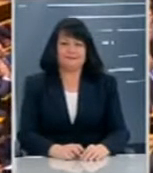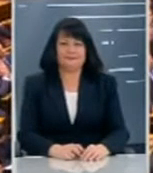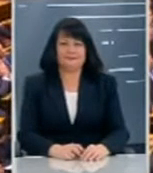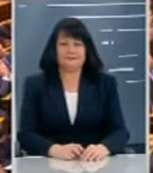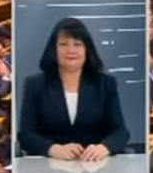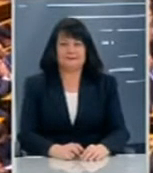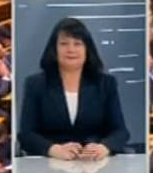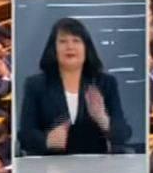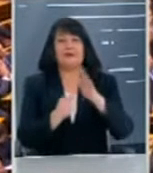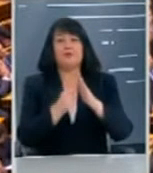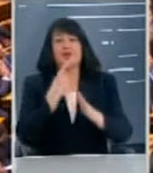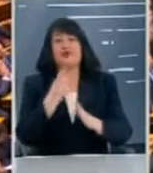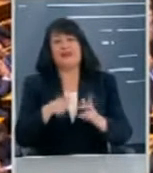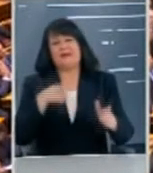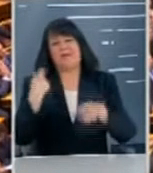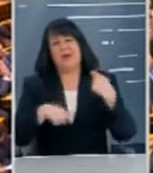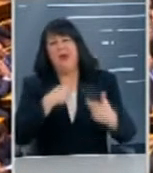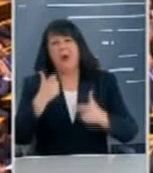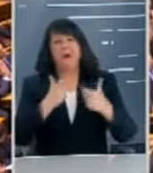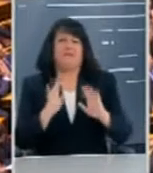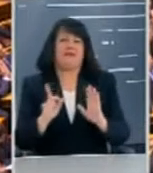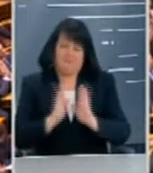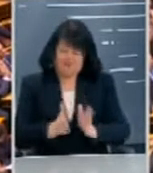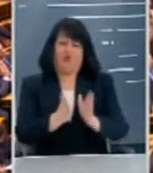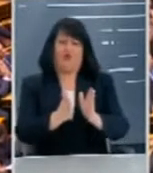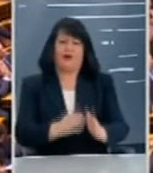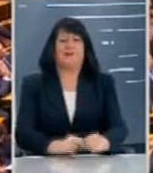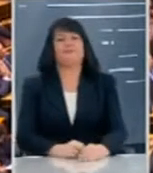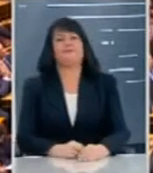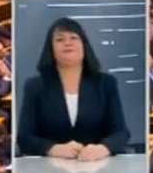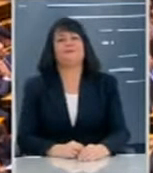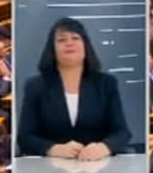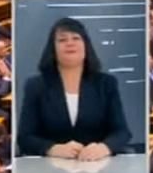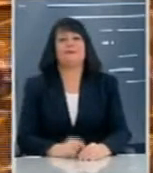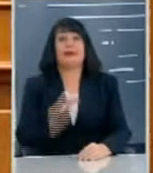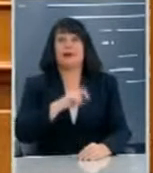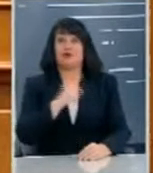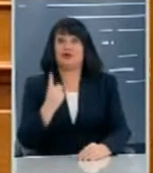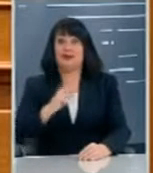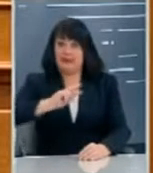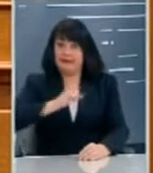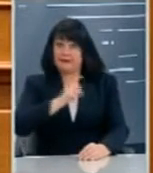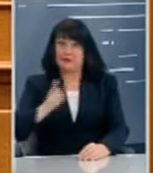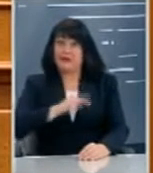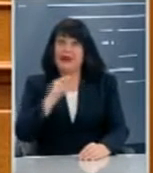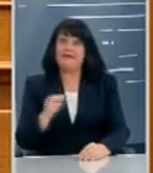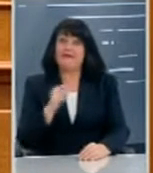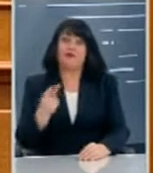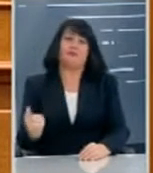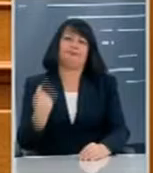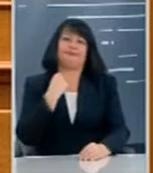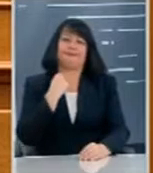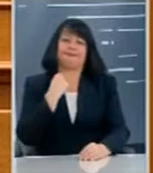Μην αντιδράτε παρακαλώ, προχωρήστε κύριε. 21 δισεκατομμύρια ευρώ